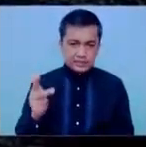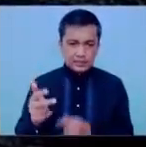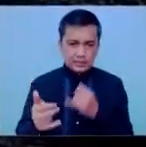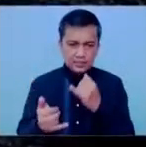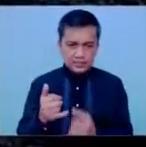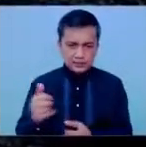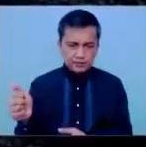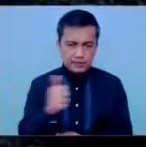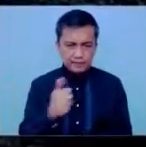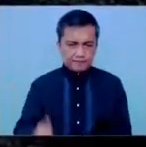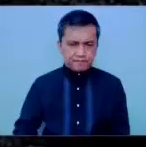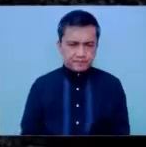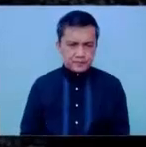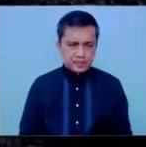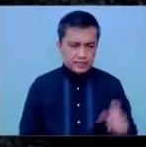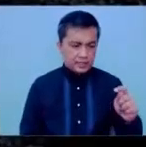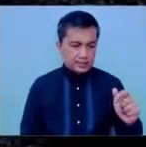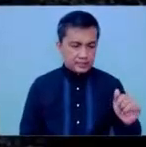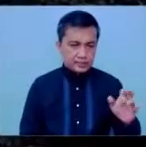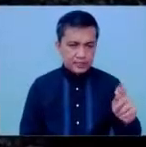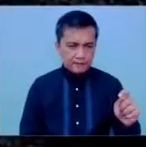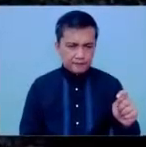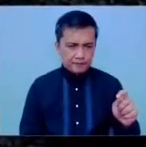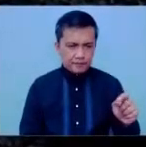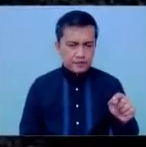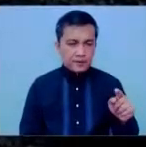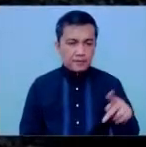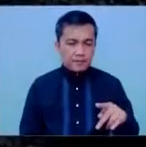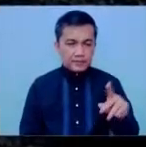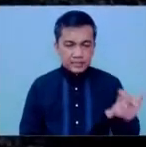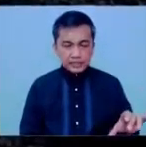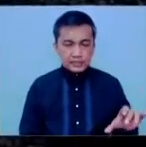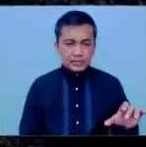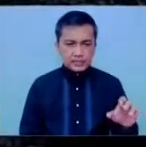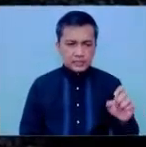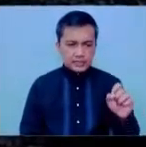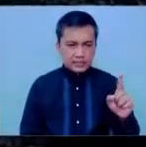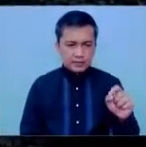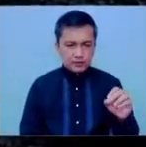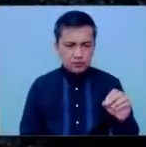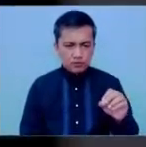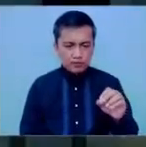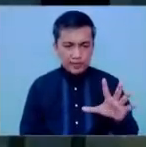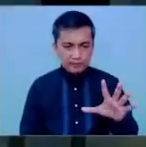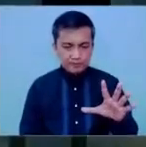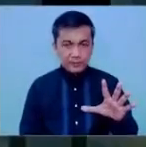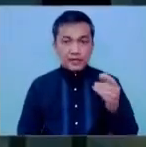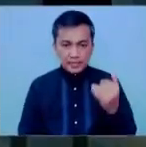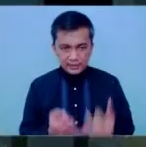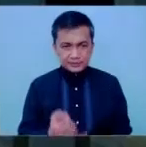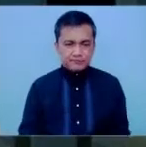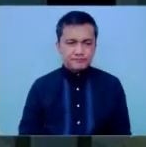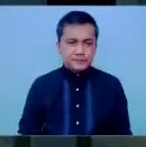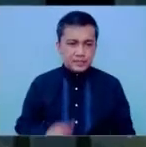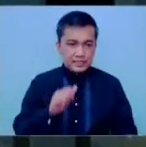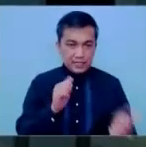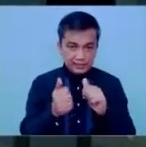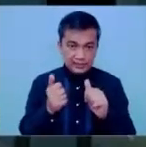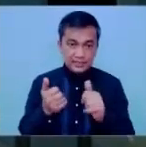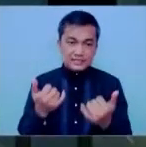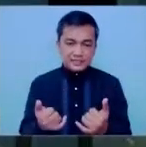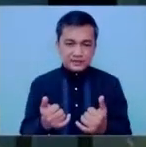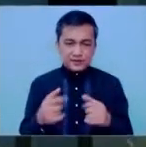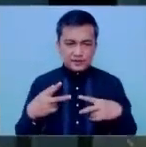biyahe. Sa Taft Avenue sa EDSA Pasay, 11:05 naman yan ng gabi. Adjusted din po ngayong holidays